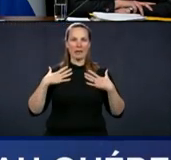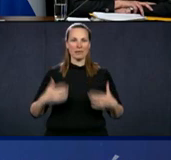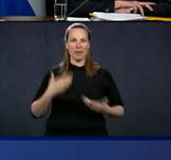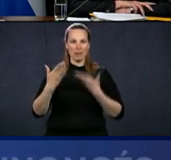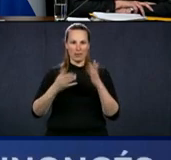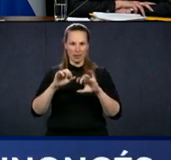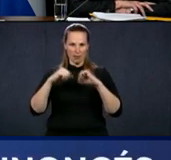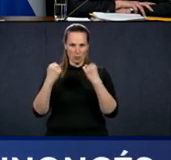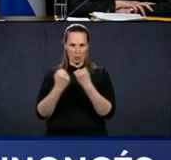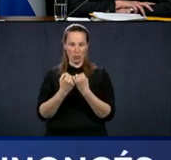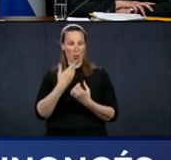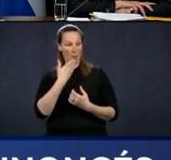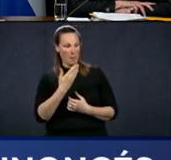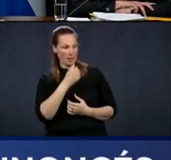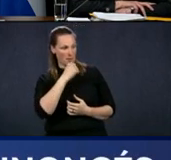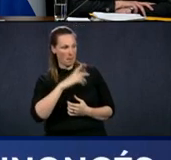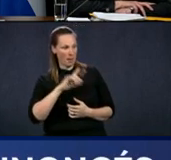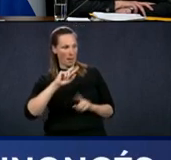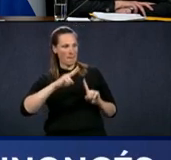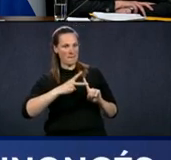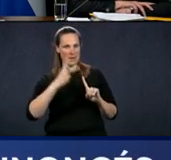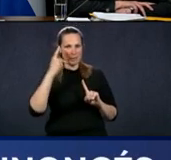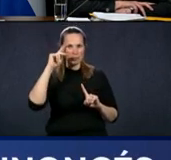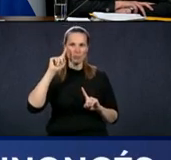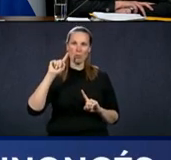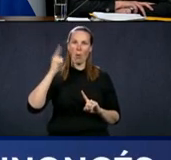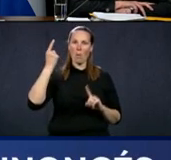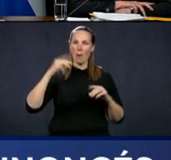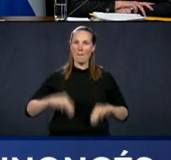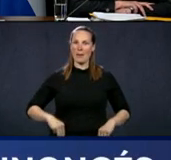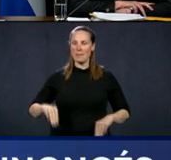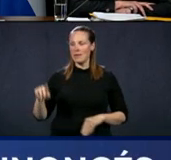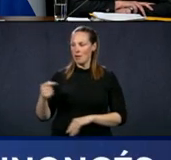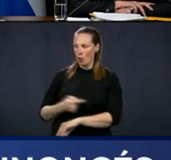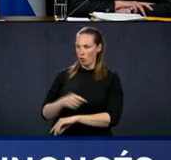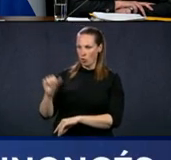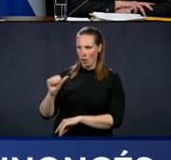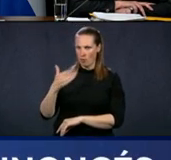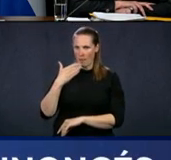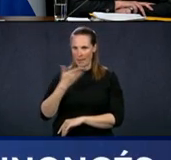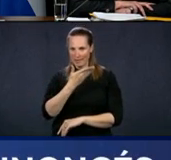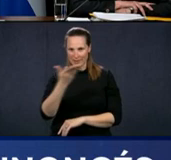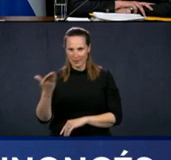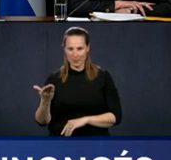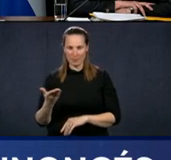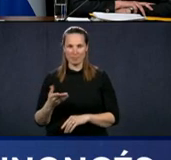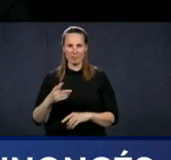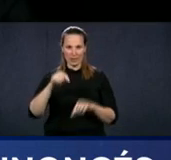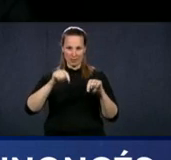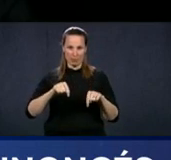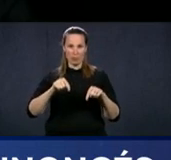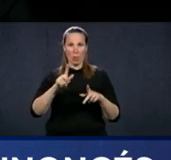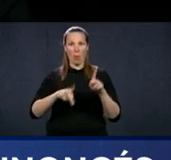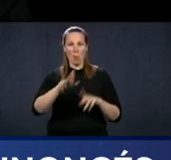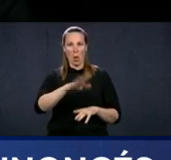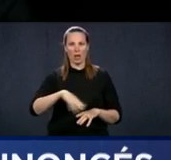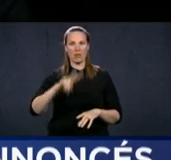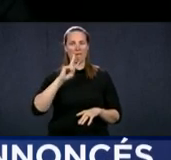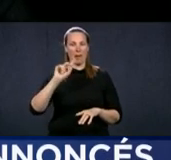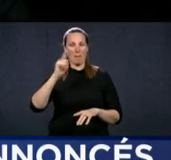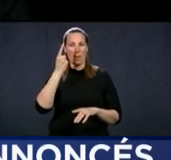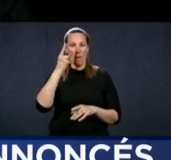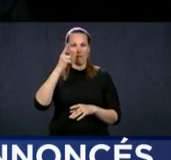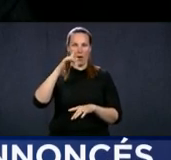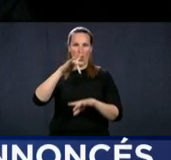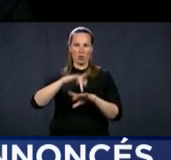vice-première ministre. Dr. Arruda, bonjour à tous. Alors, les Québécoises et les Québécois font face à une situation sans précédent à